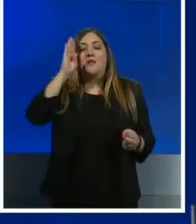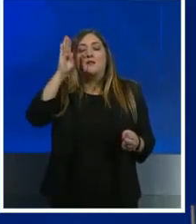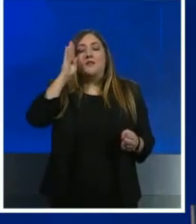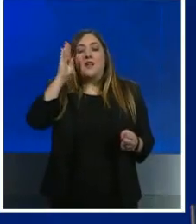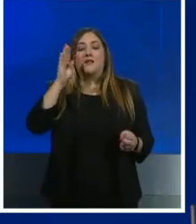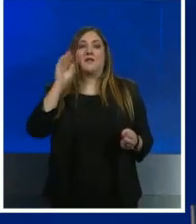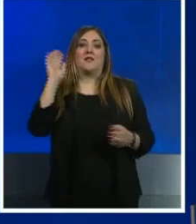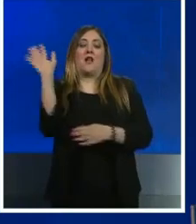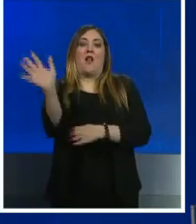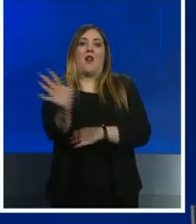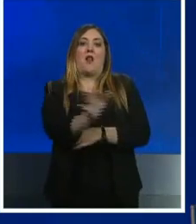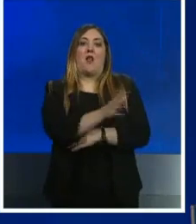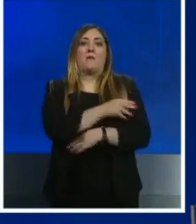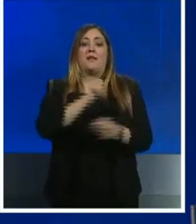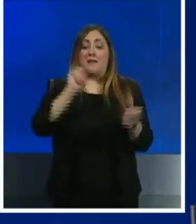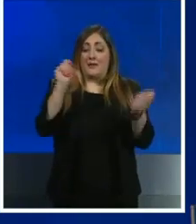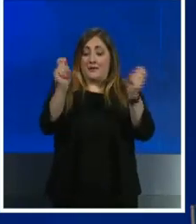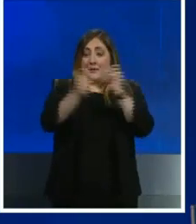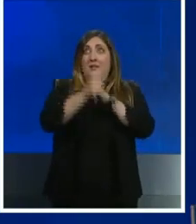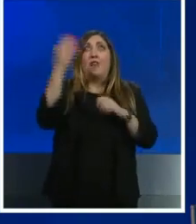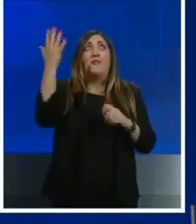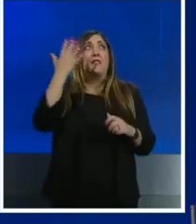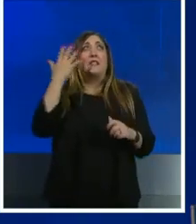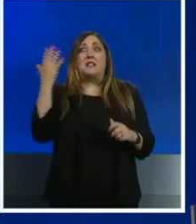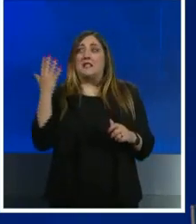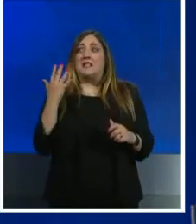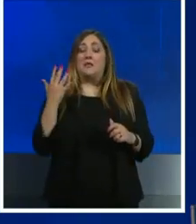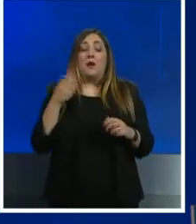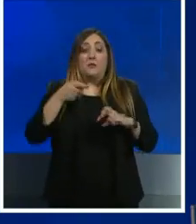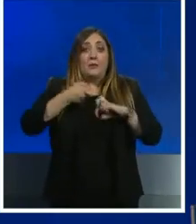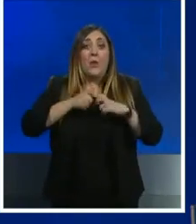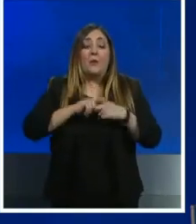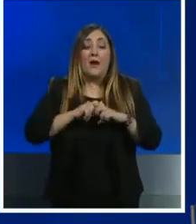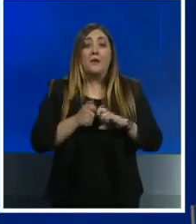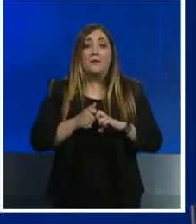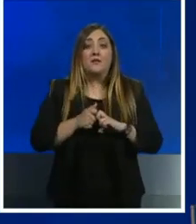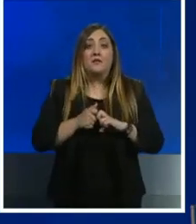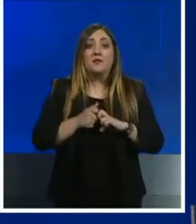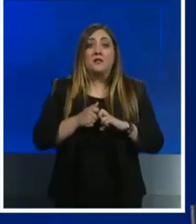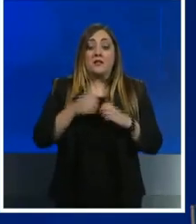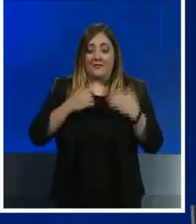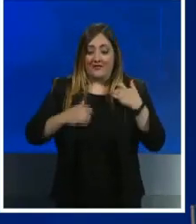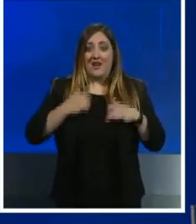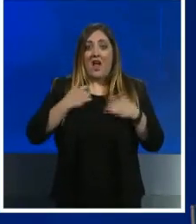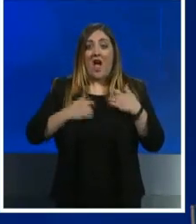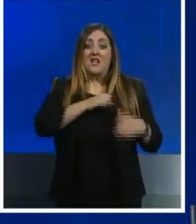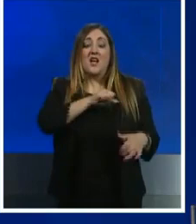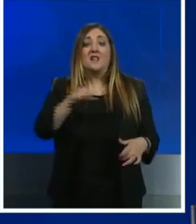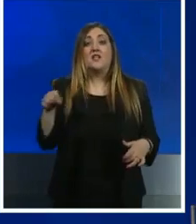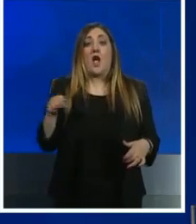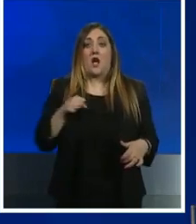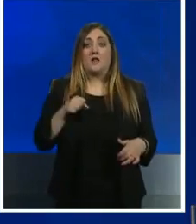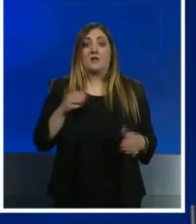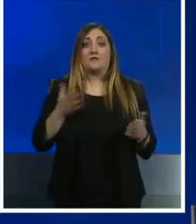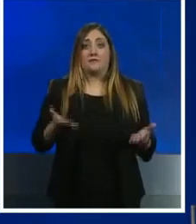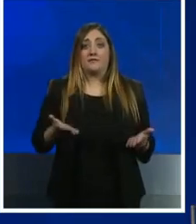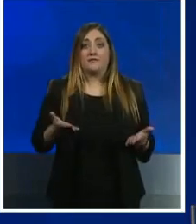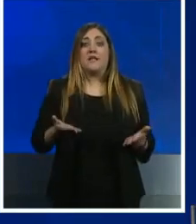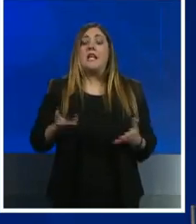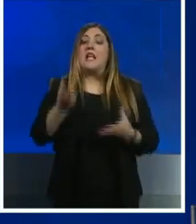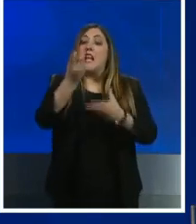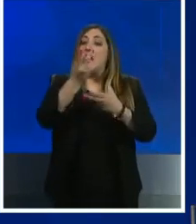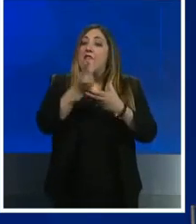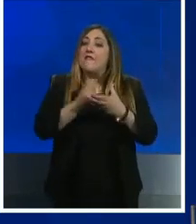qiegħda u sa ġġib problemi fl-għejxin tagħna. L-aqwa investiment li